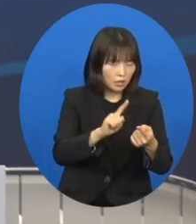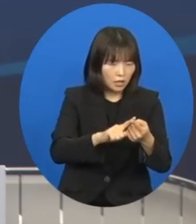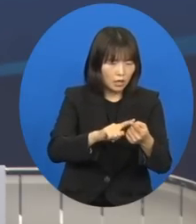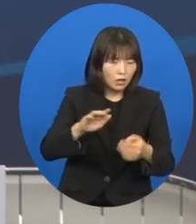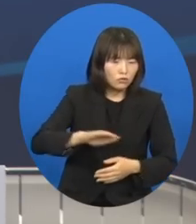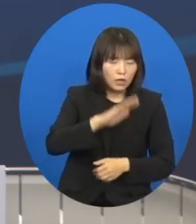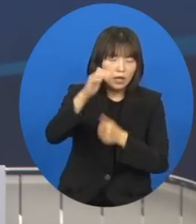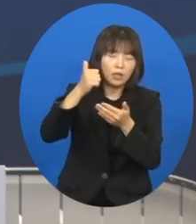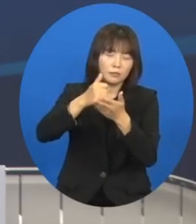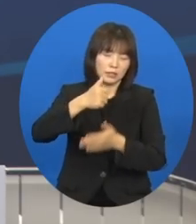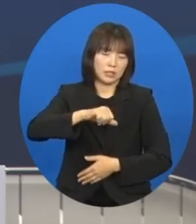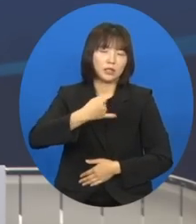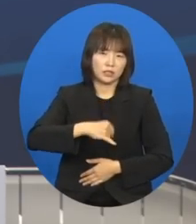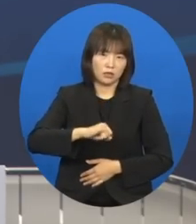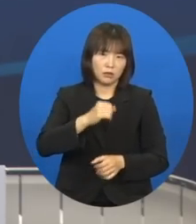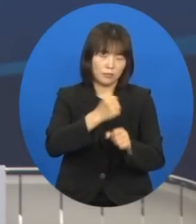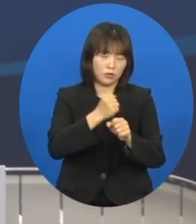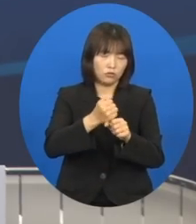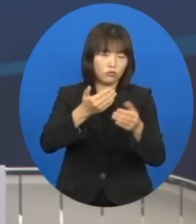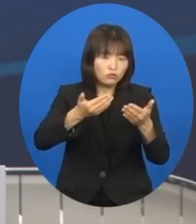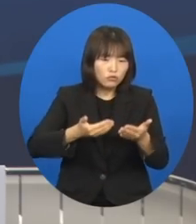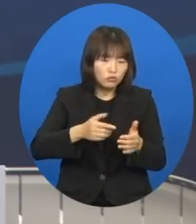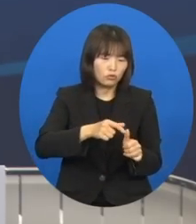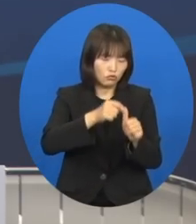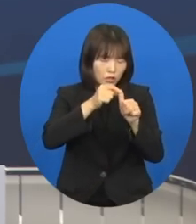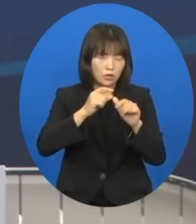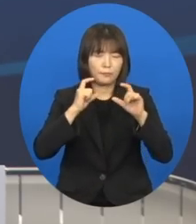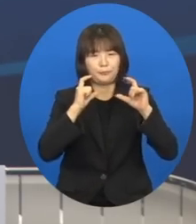삼아주시고 구원하셨다고 선포를 하고 있어요.